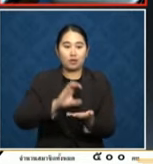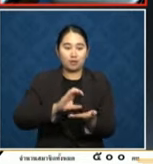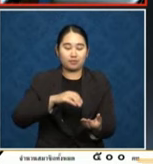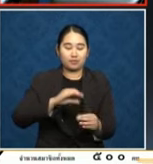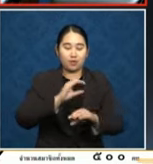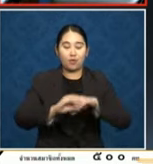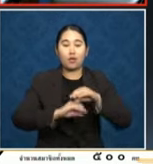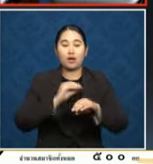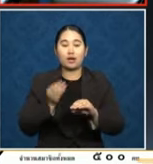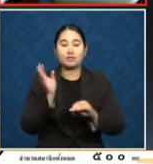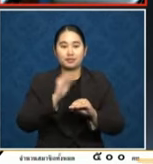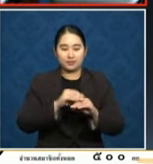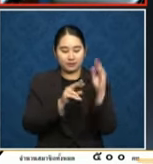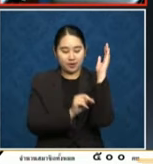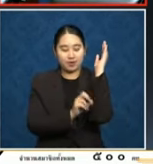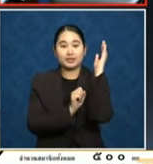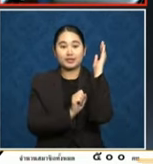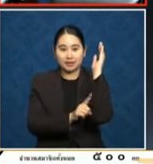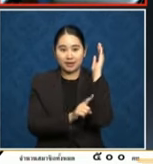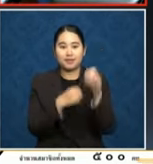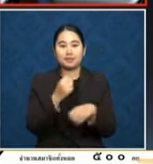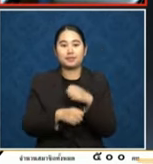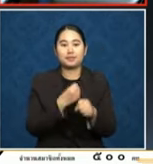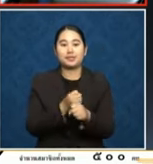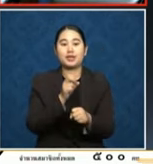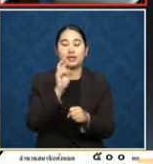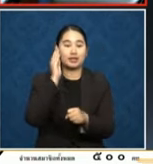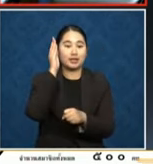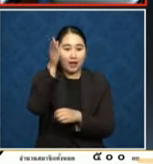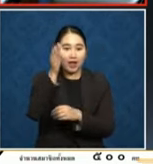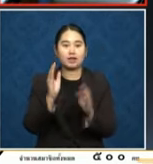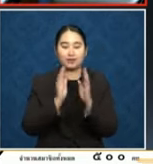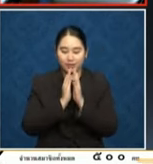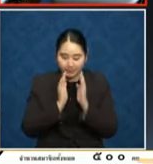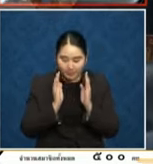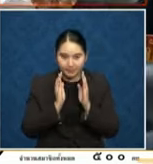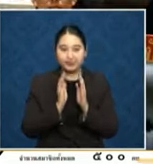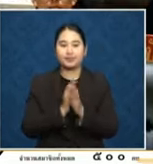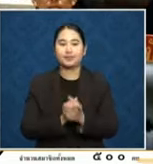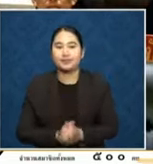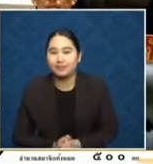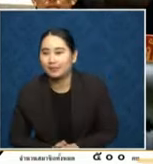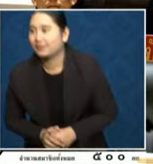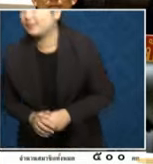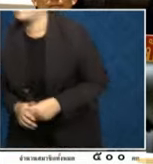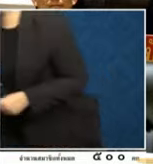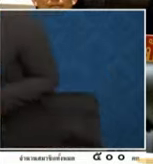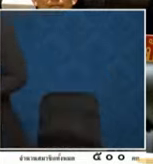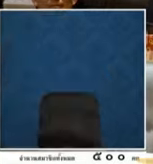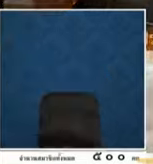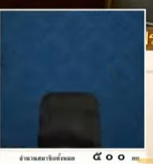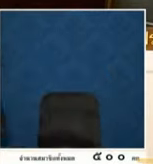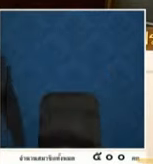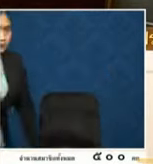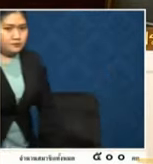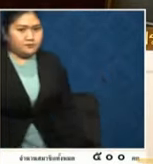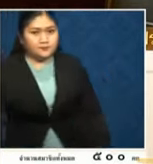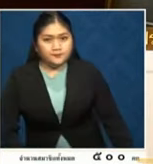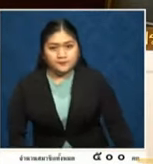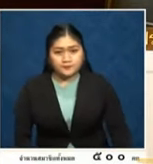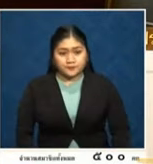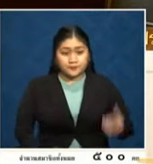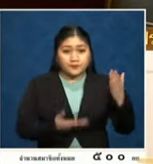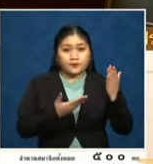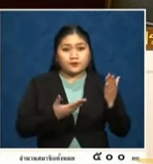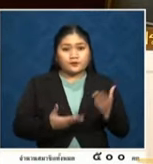วดจังหวัดนครศรีธรรมราชในปีงบประมาณถัดไปด้วยครับขอบคุณครับท่านประธานครับ ขอบคุณครับขอเชิญท่านอง